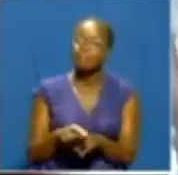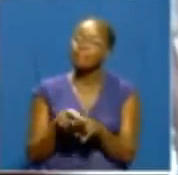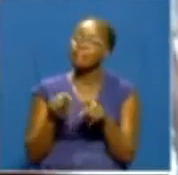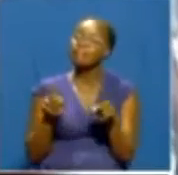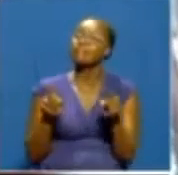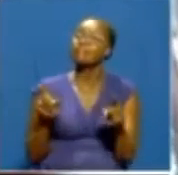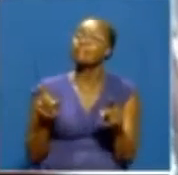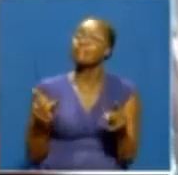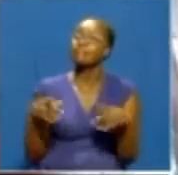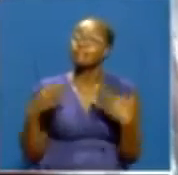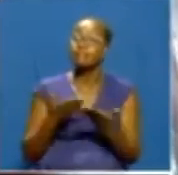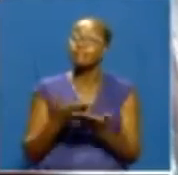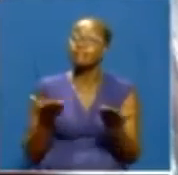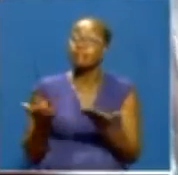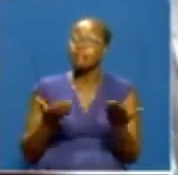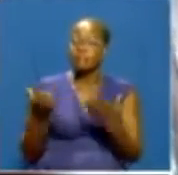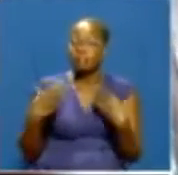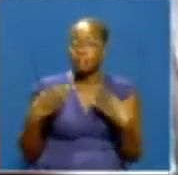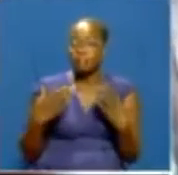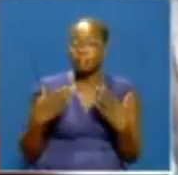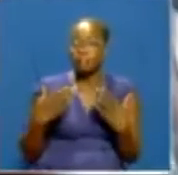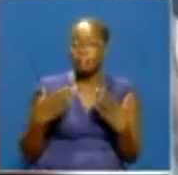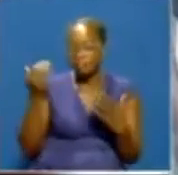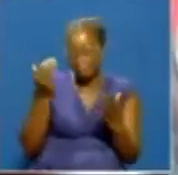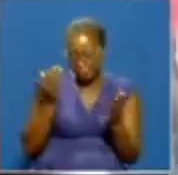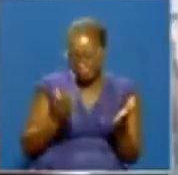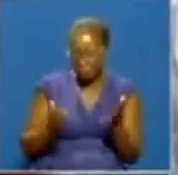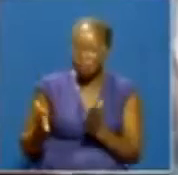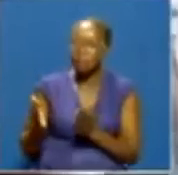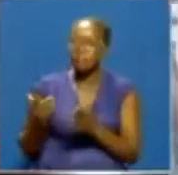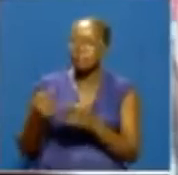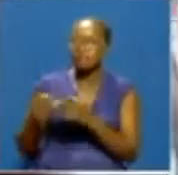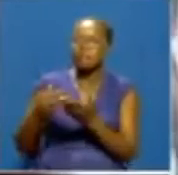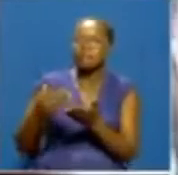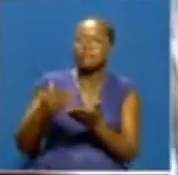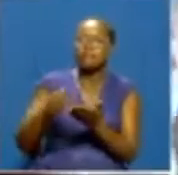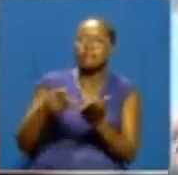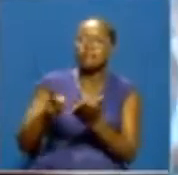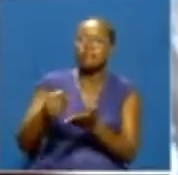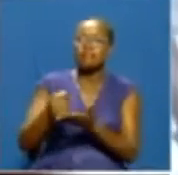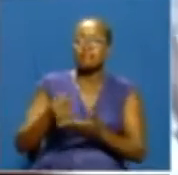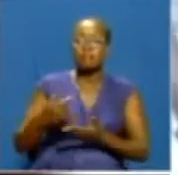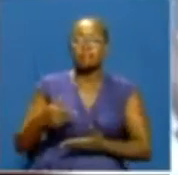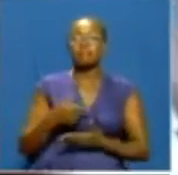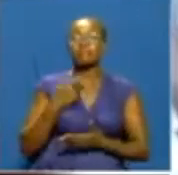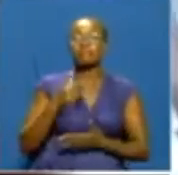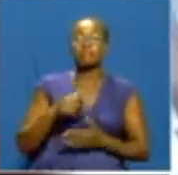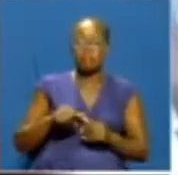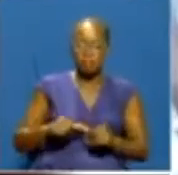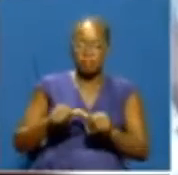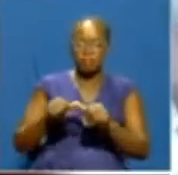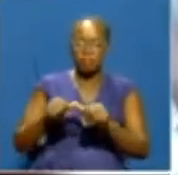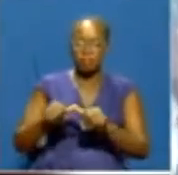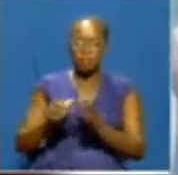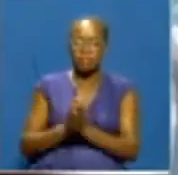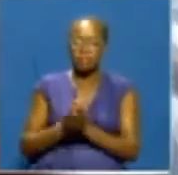hawa wafanyi biashara, maana walikuwa ni wapangaji wao, ni njia gani wanaweza kutusaidia ili tuweze kumove na ile italete